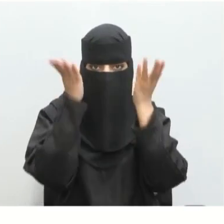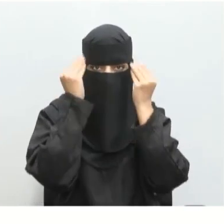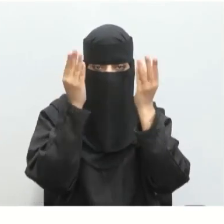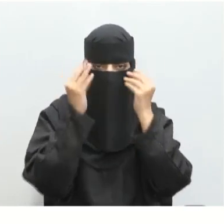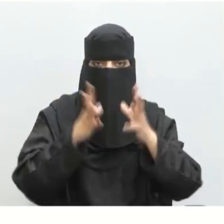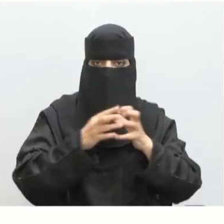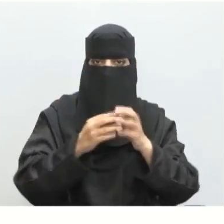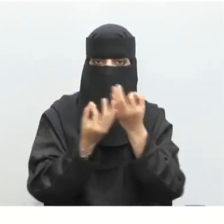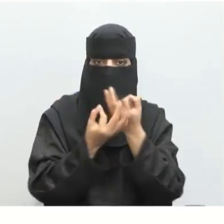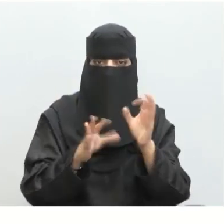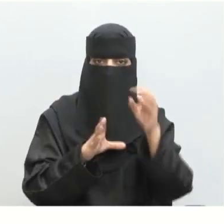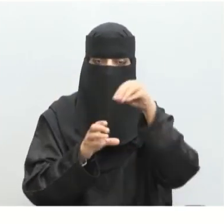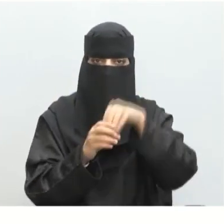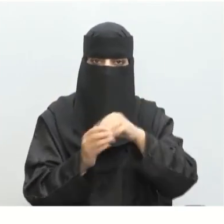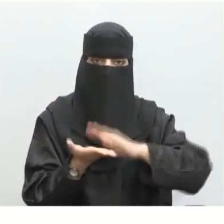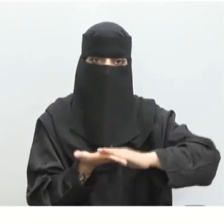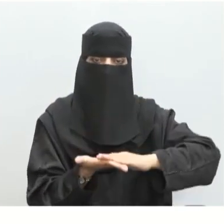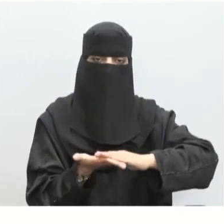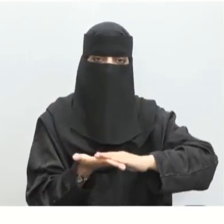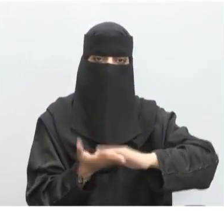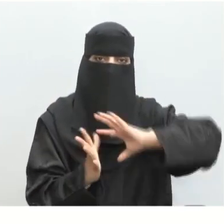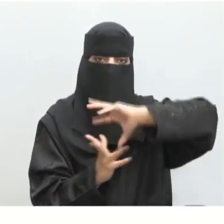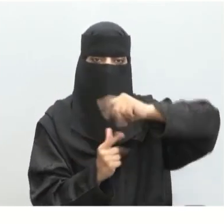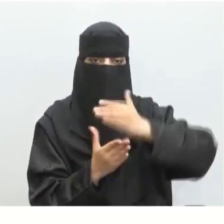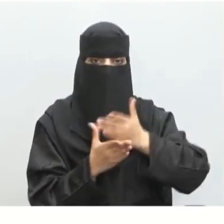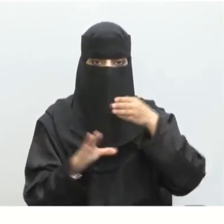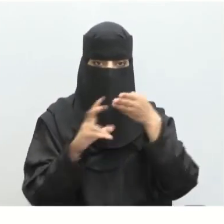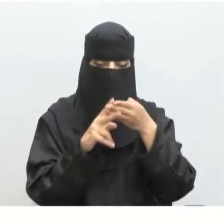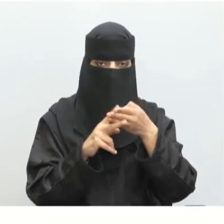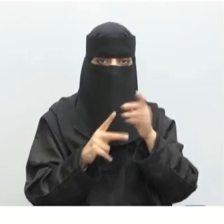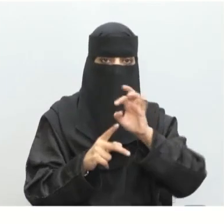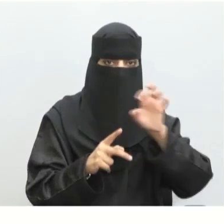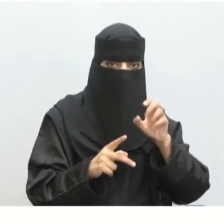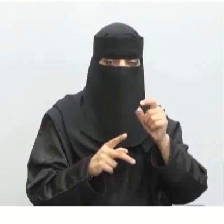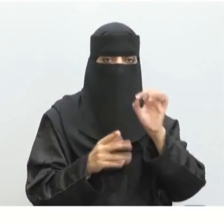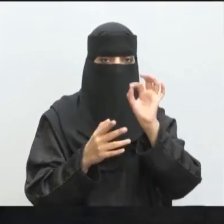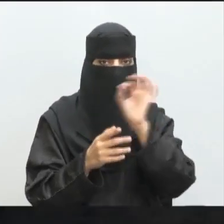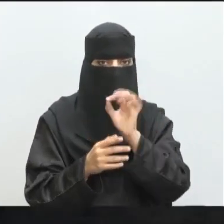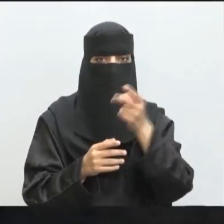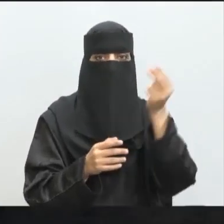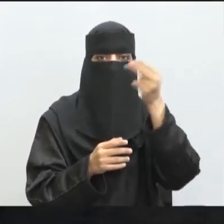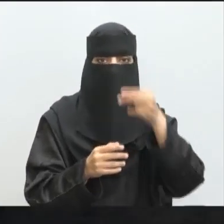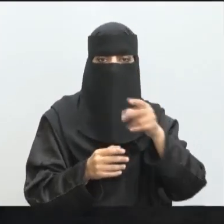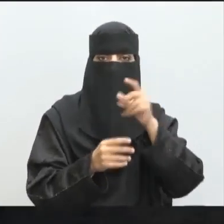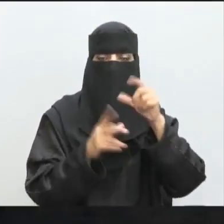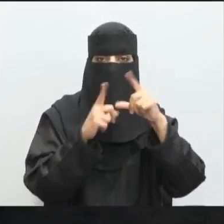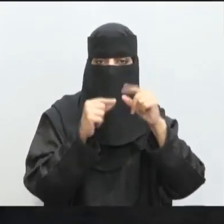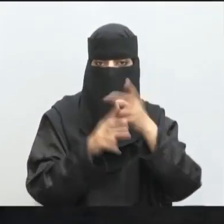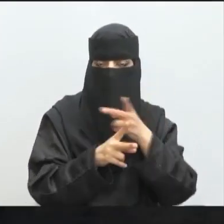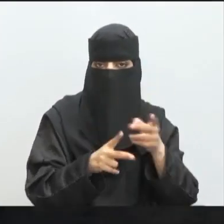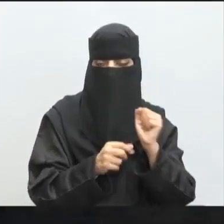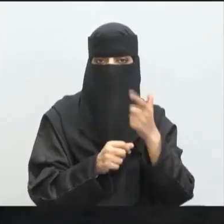والتفاصيل الممثله لسطح الارض اذا من خلال هذه الحروف والرموز والاشكال نستطيع